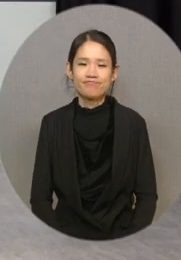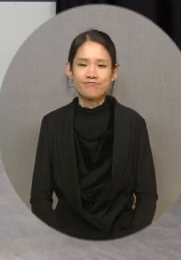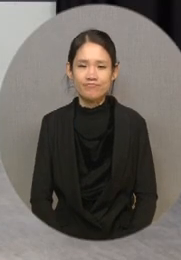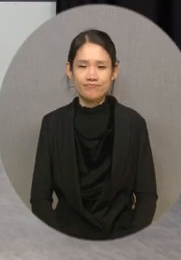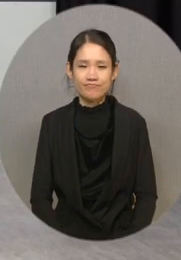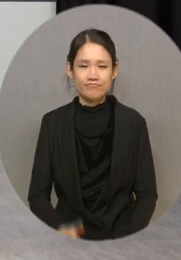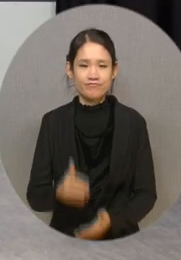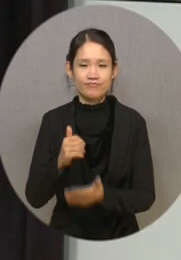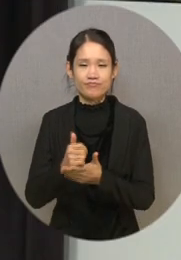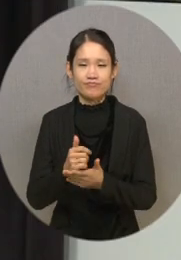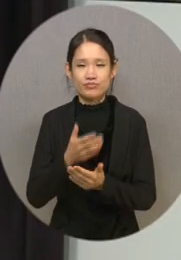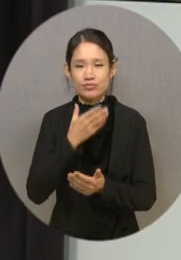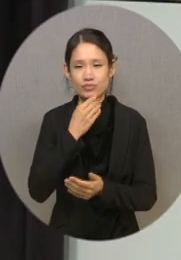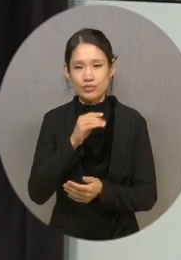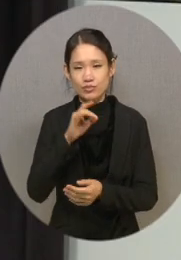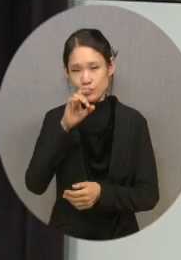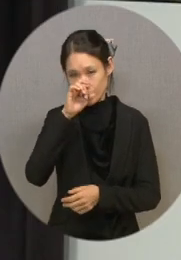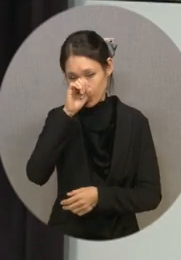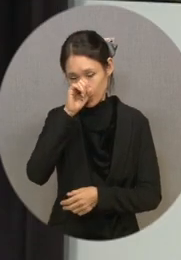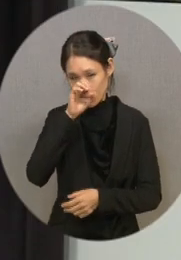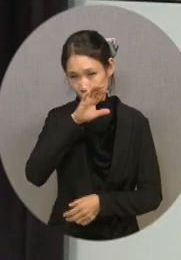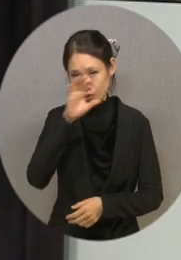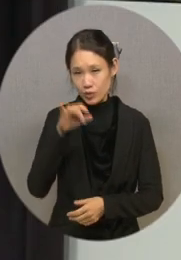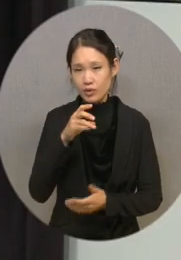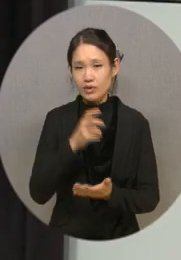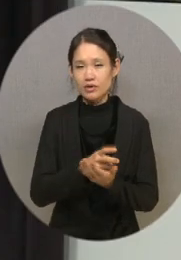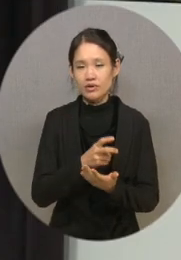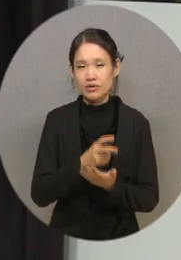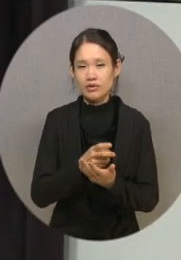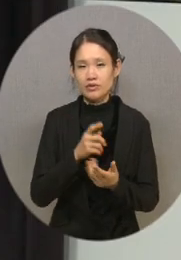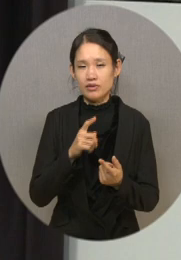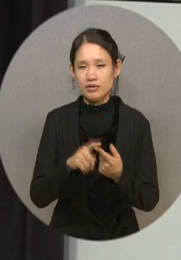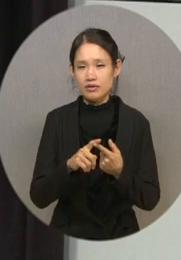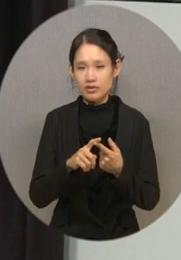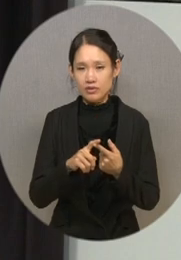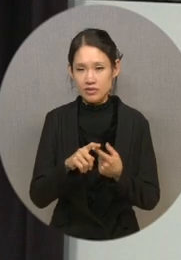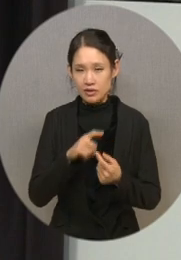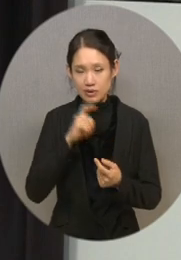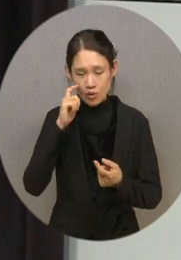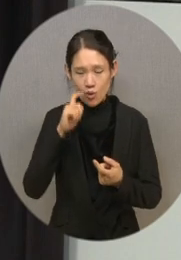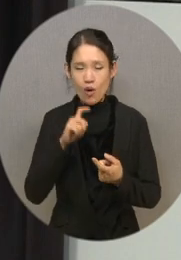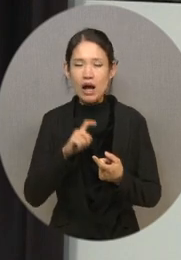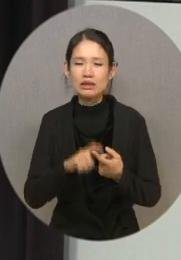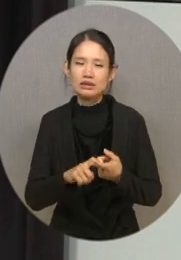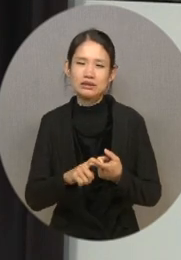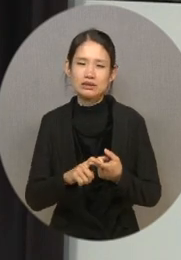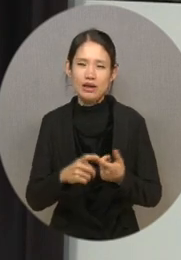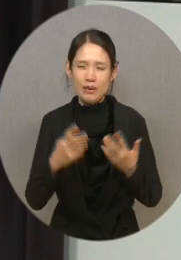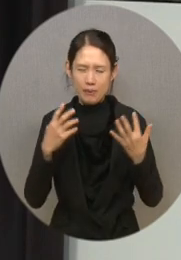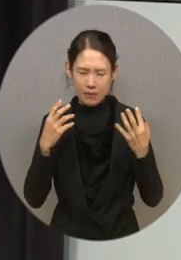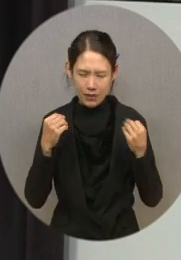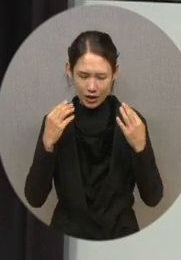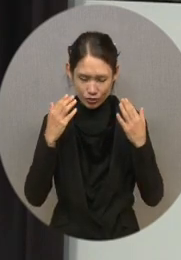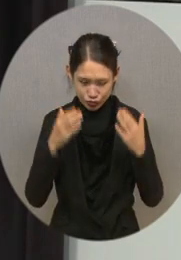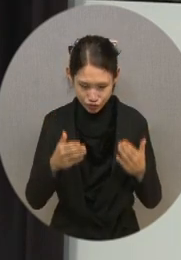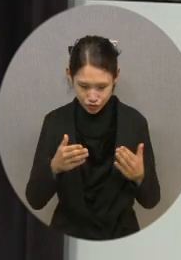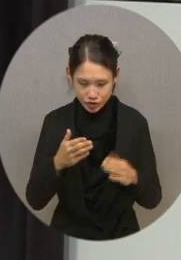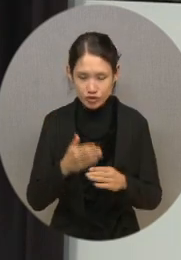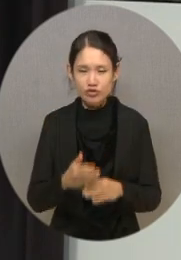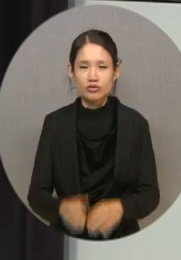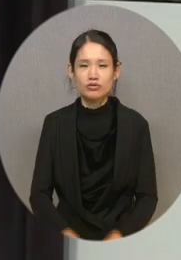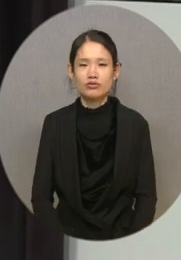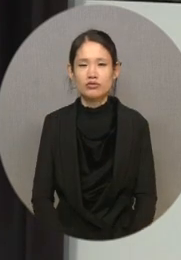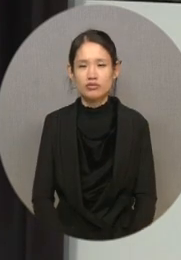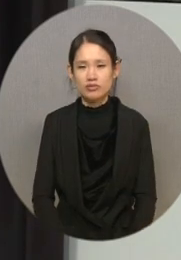그 복지의 선순환 제도에 대해서 굉장히 관심을 네. 기울이고 계신 것 같아요. 그러니까 네.